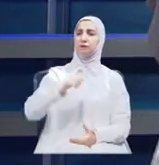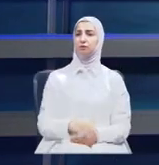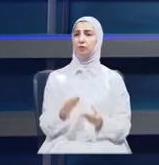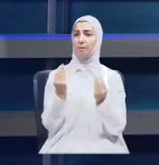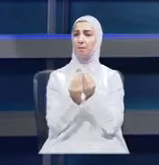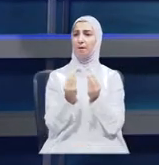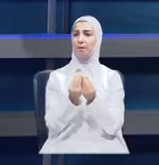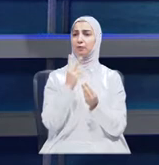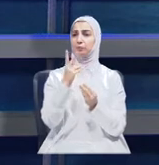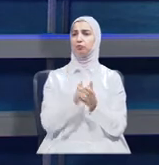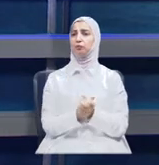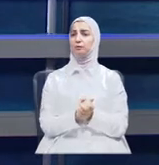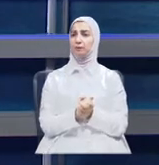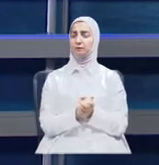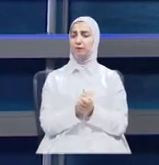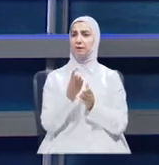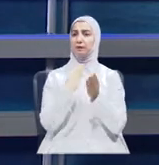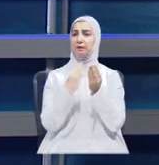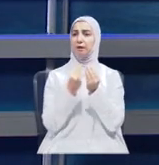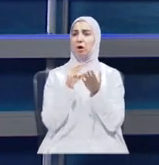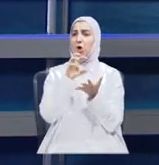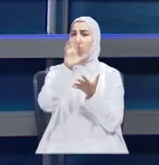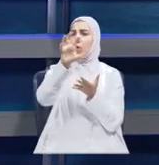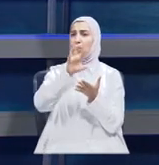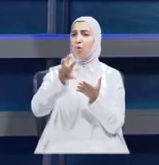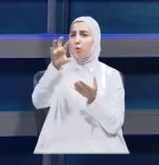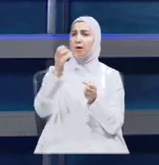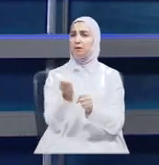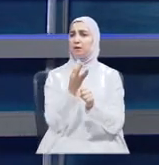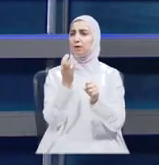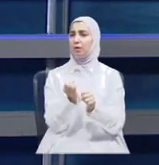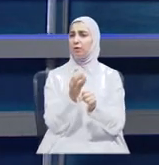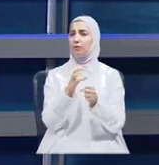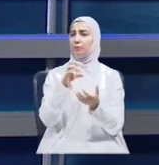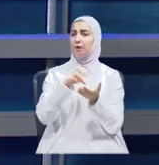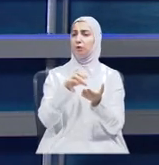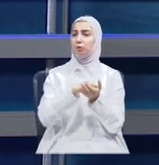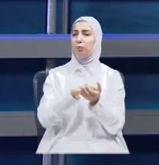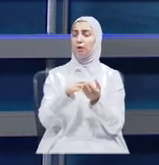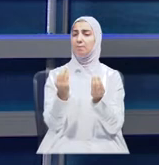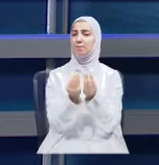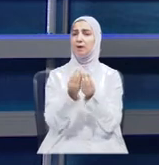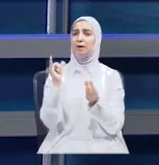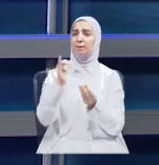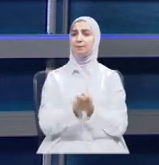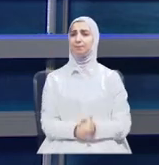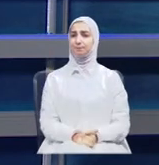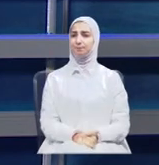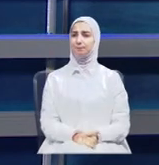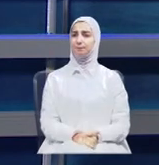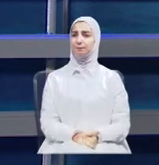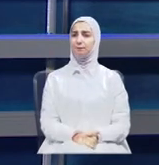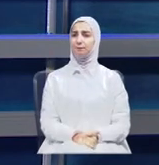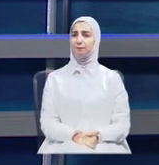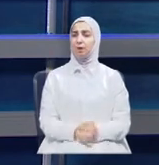تفاقم التسرب الأوروبي وتكاثر عدد من الأوروبيين في بعض الدول العربية، بالإضافة